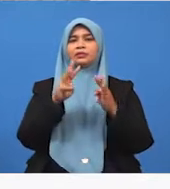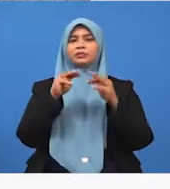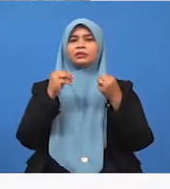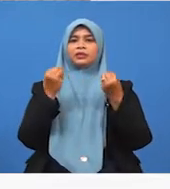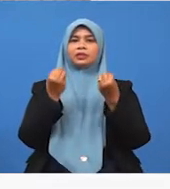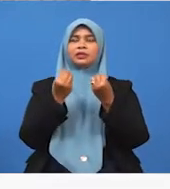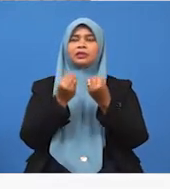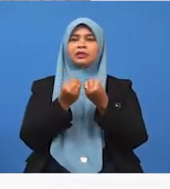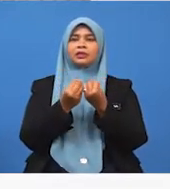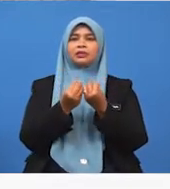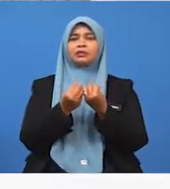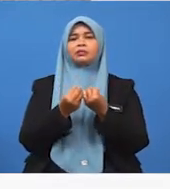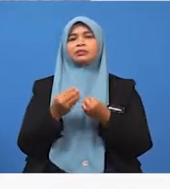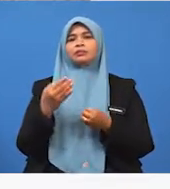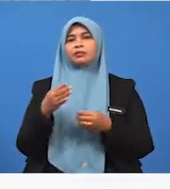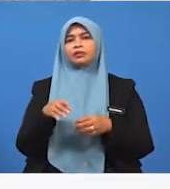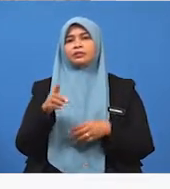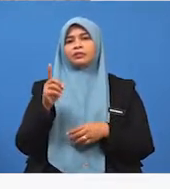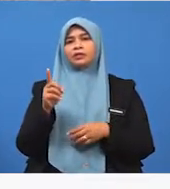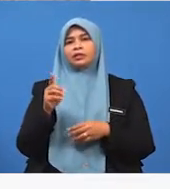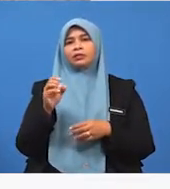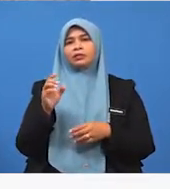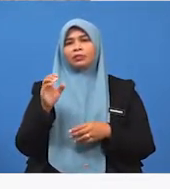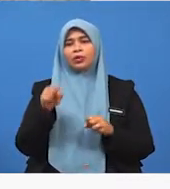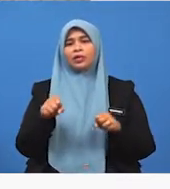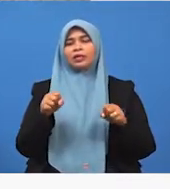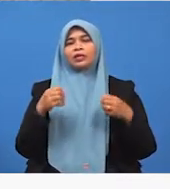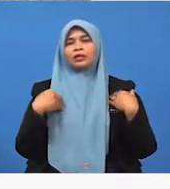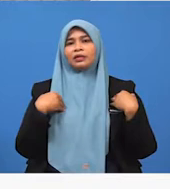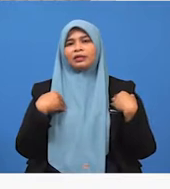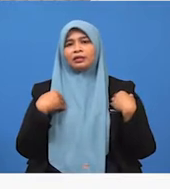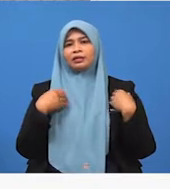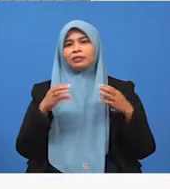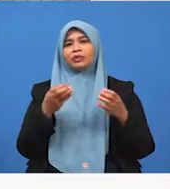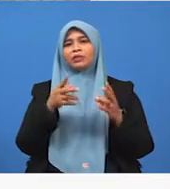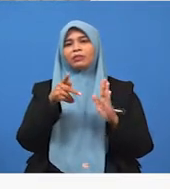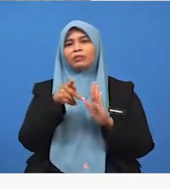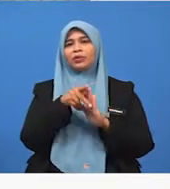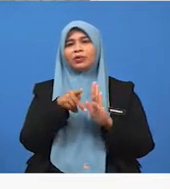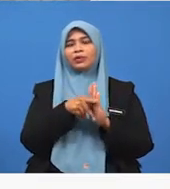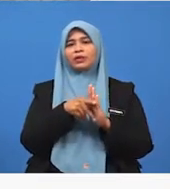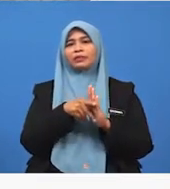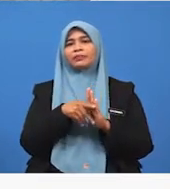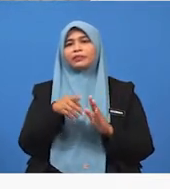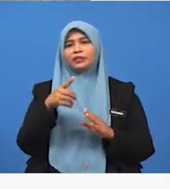Al-Quran di masjid atau surau seperti halaqah Al-Quran dan sebagainya.